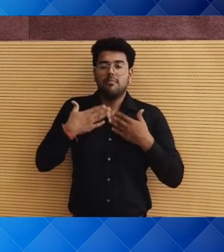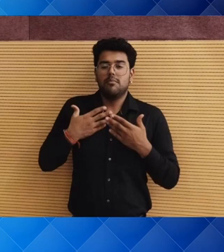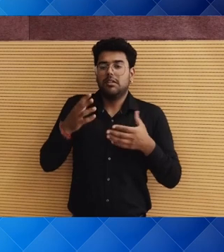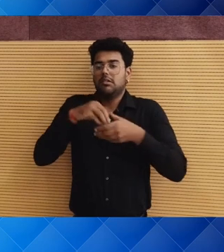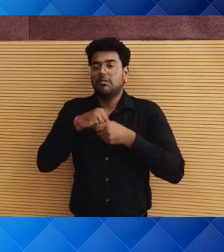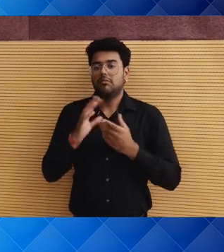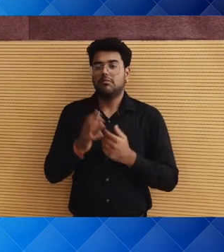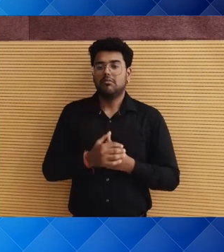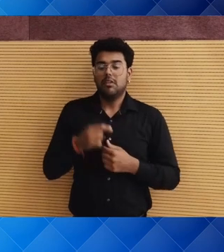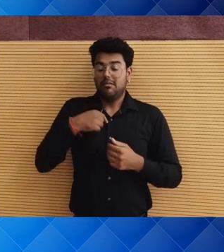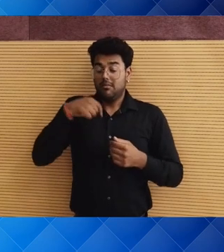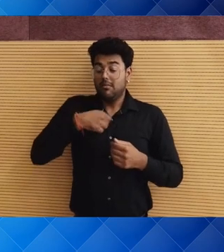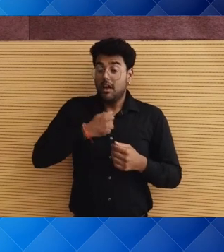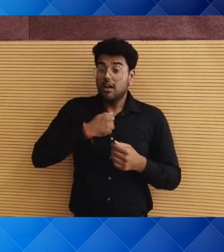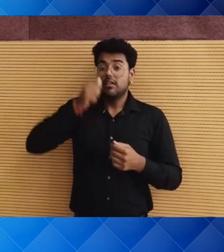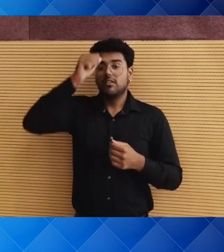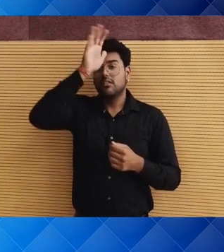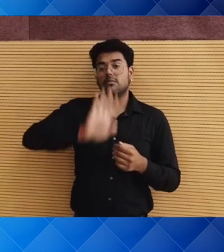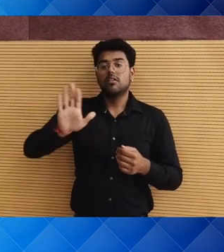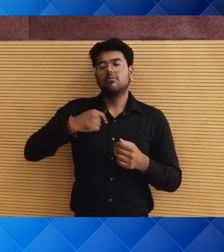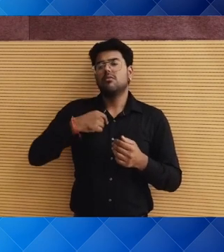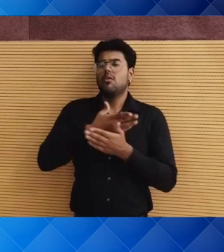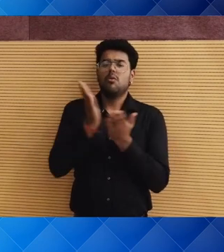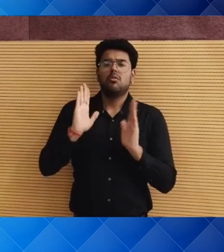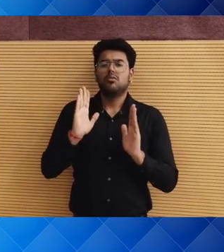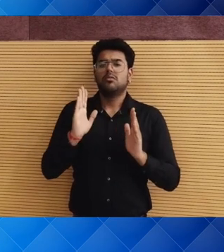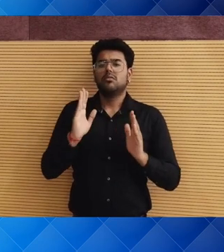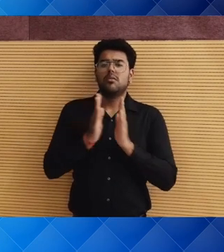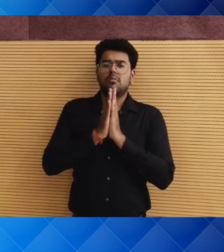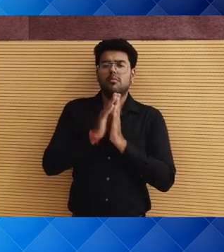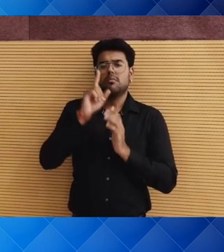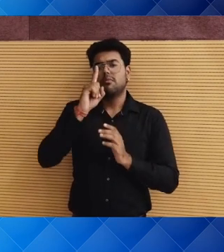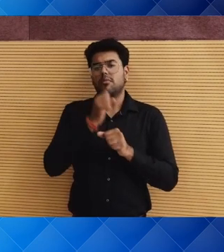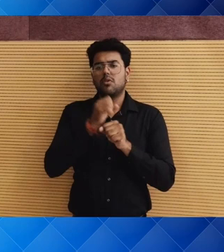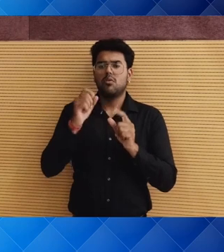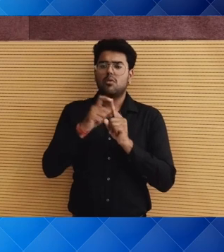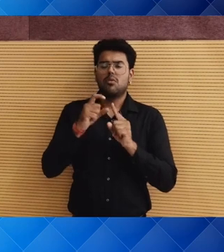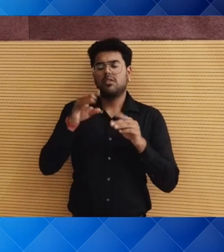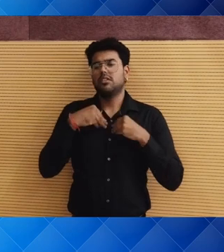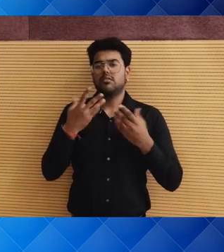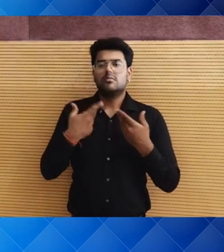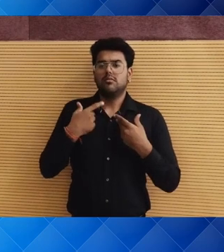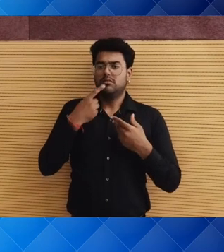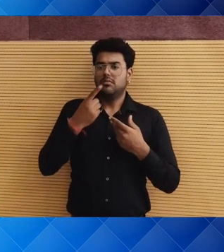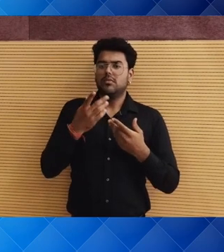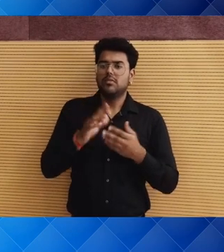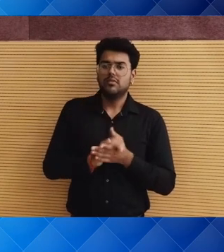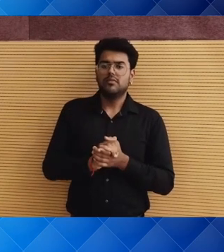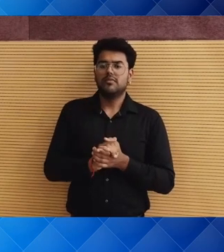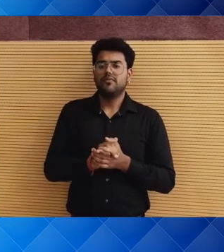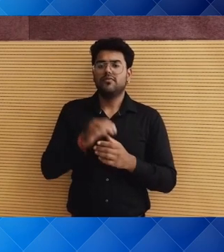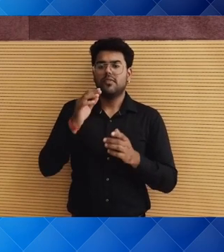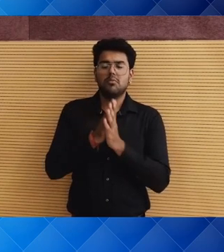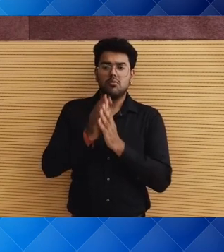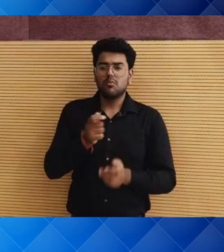में हम माने हैं, हम सभी को भगवान मानते हैं, हम सभी को आस्था मानते हैं, कोई भगवान माने ना माने, हम तो चारबाग को भी पूजा करने वाले